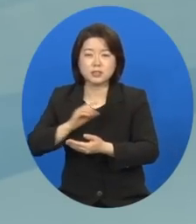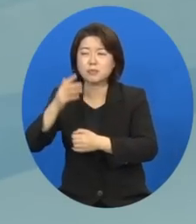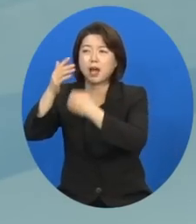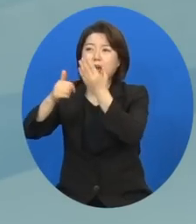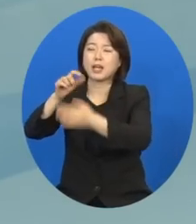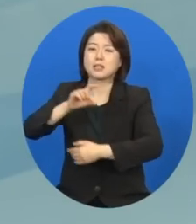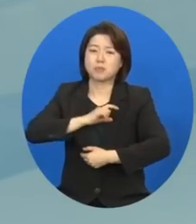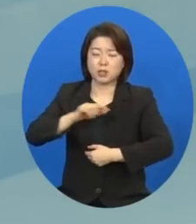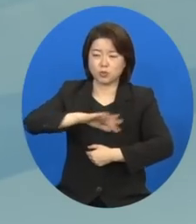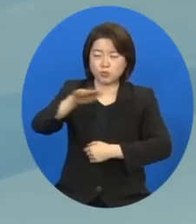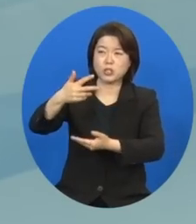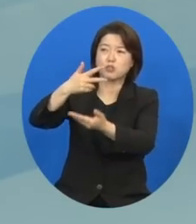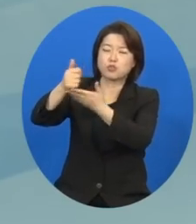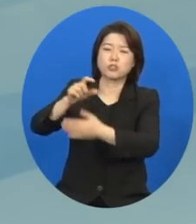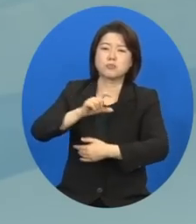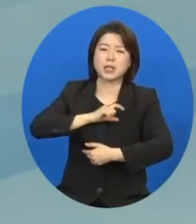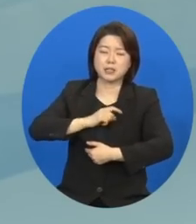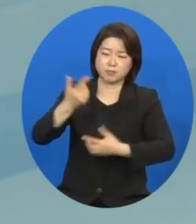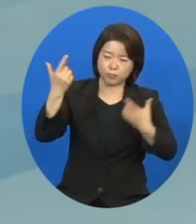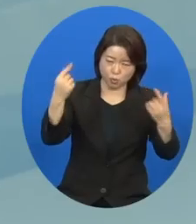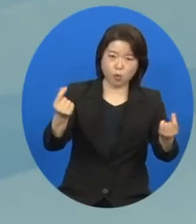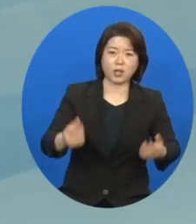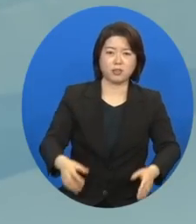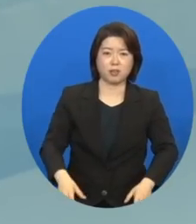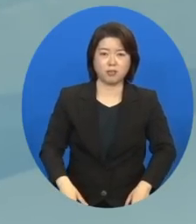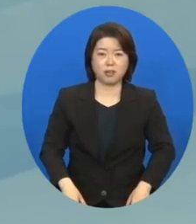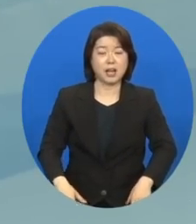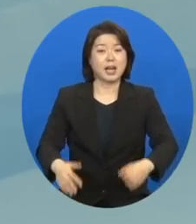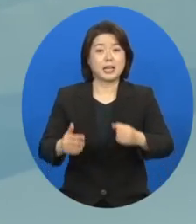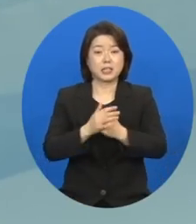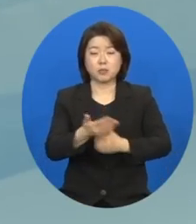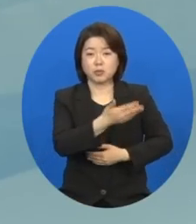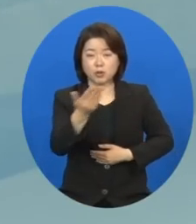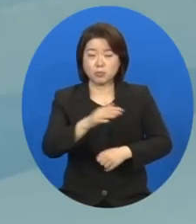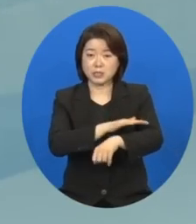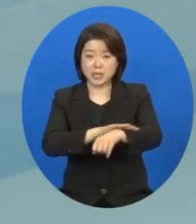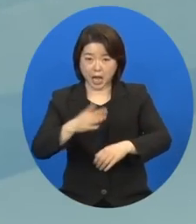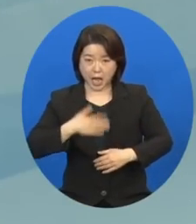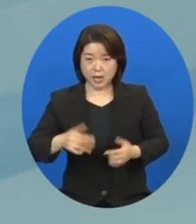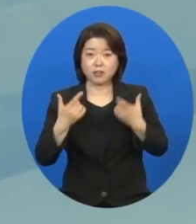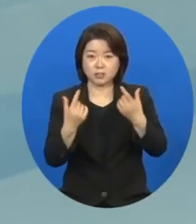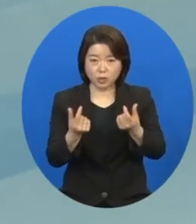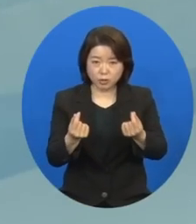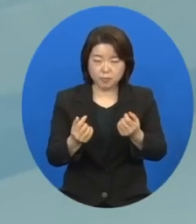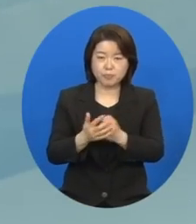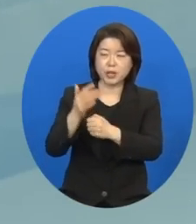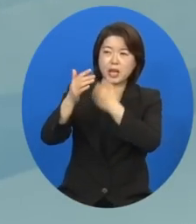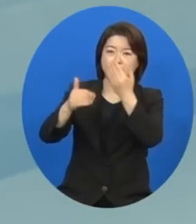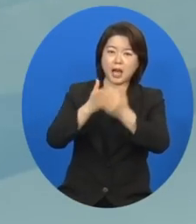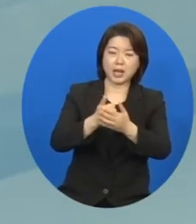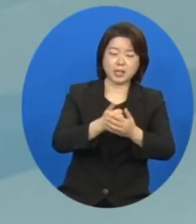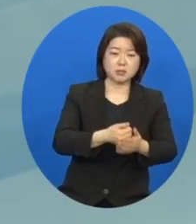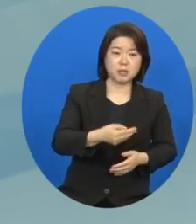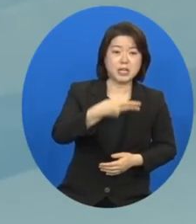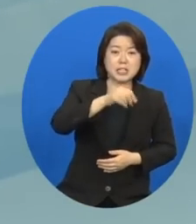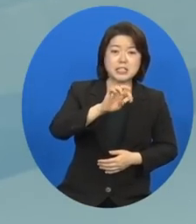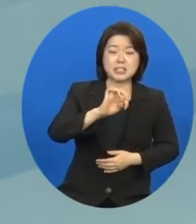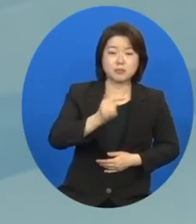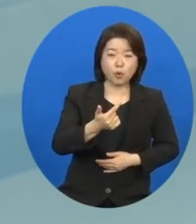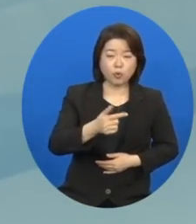이름, 바로 우리 주님의 이름을 말하는 거예요. 그래서 여러분 잘 아신 대로 하나님께서 시몬을 뭘로